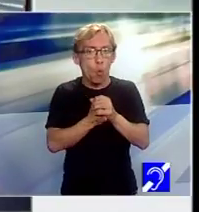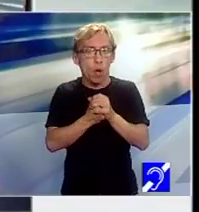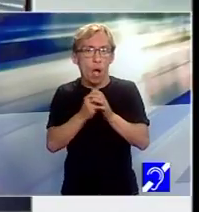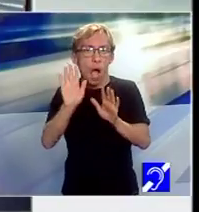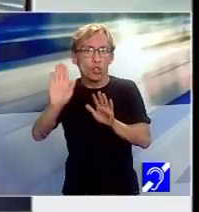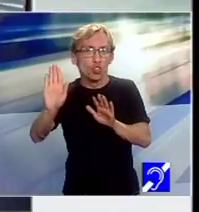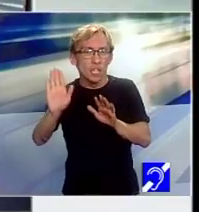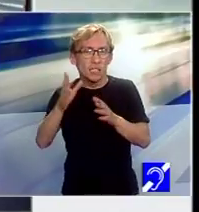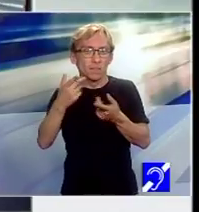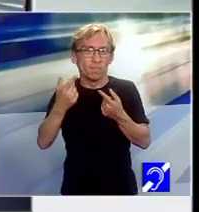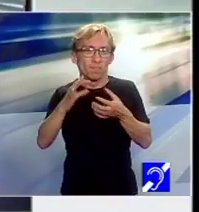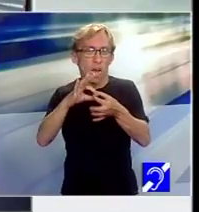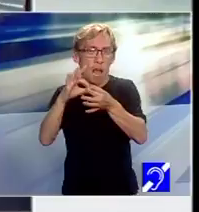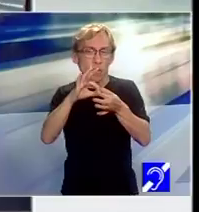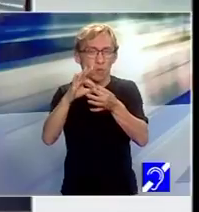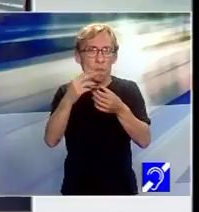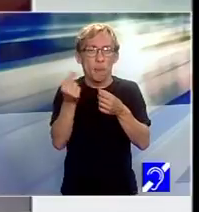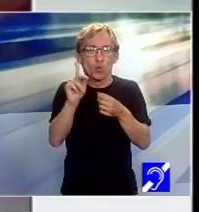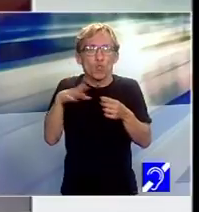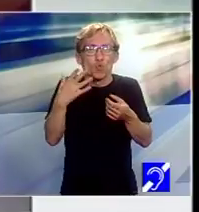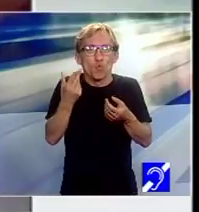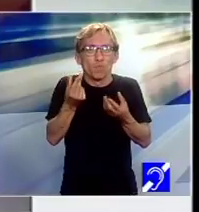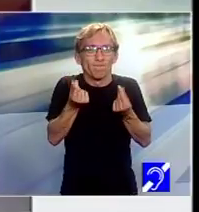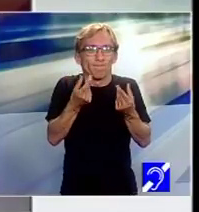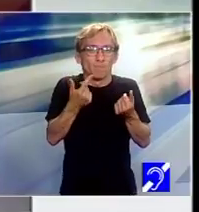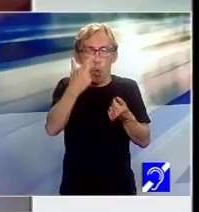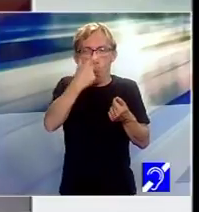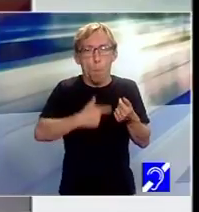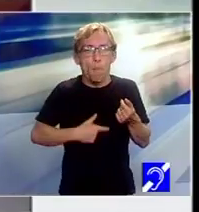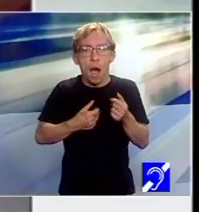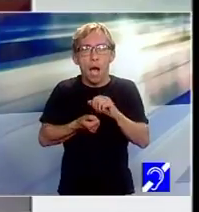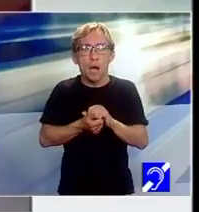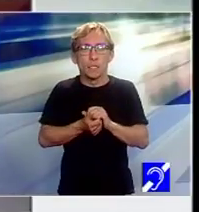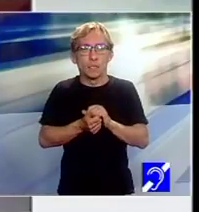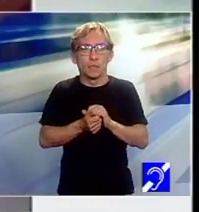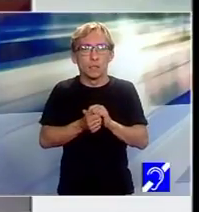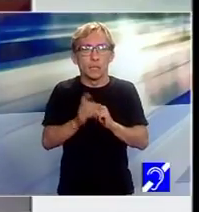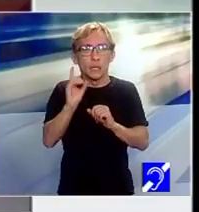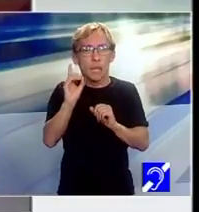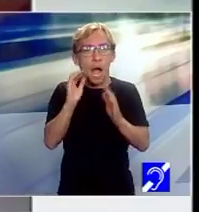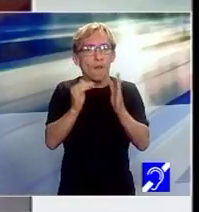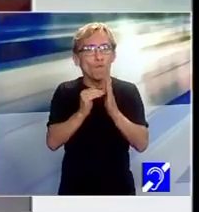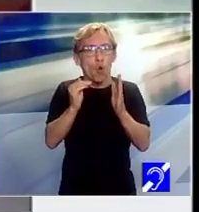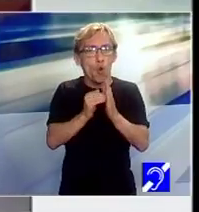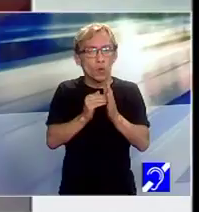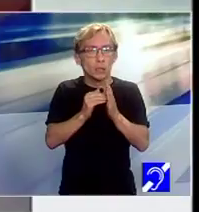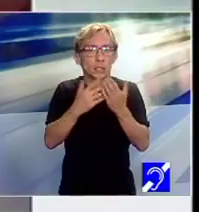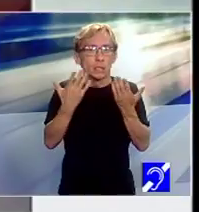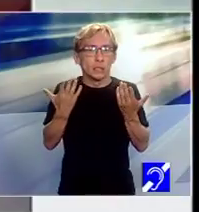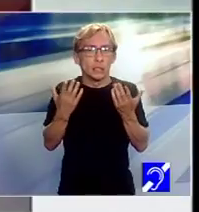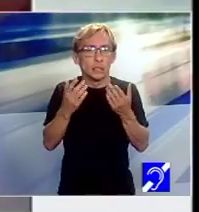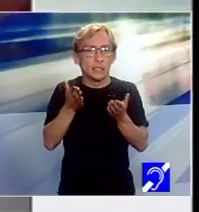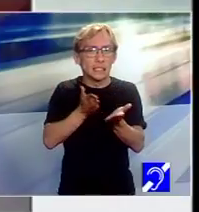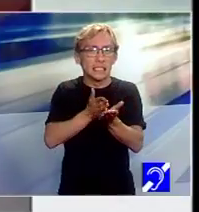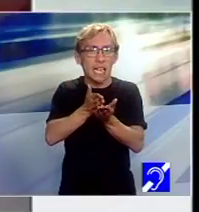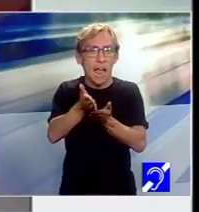un gen din acesta de abordare pentru că nu dispun de resursa umană necesară. Dar folosind de servicii externalizate, nu neapărat